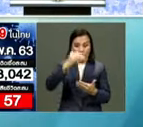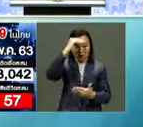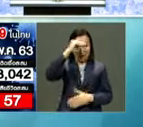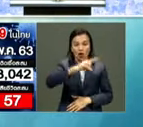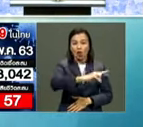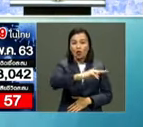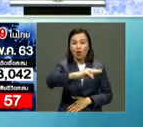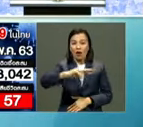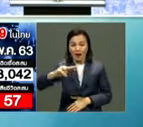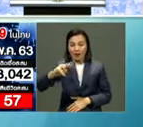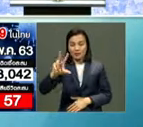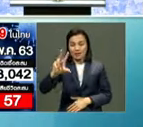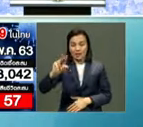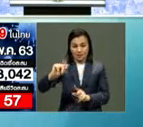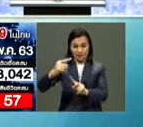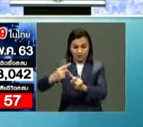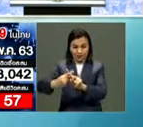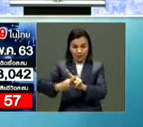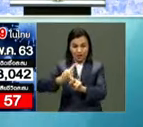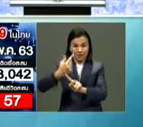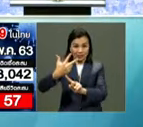คนเพื่อพาลูกมาเรียนว่ายน้ำแล้วต่อมาวันที่30